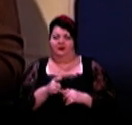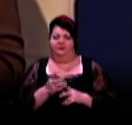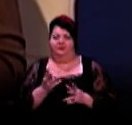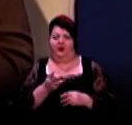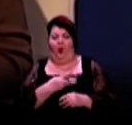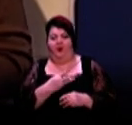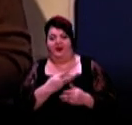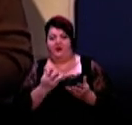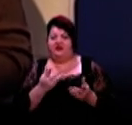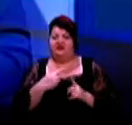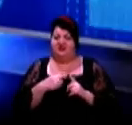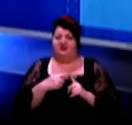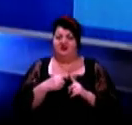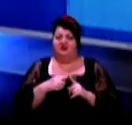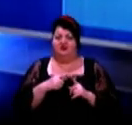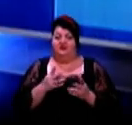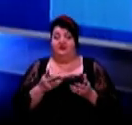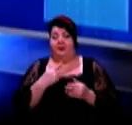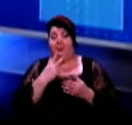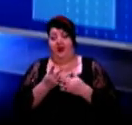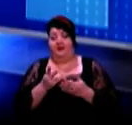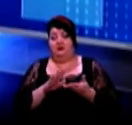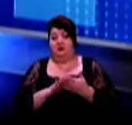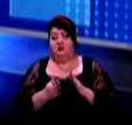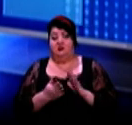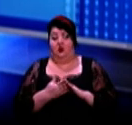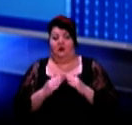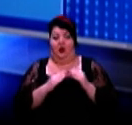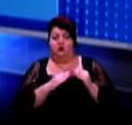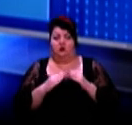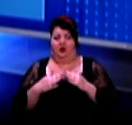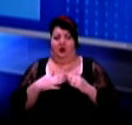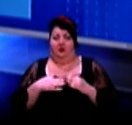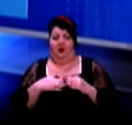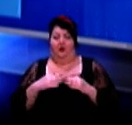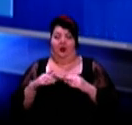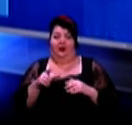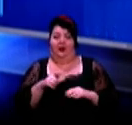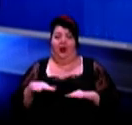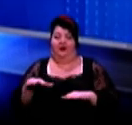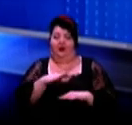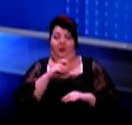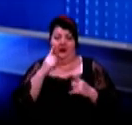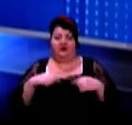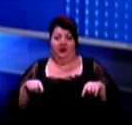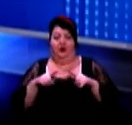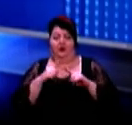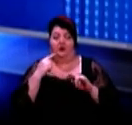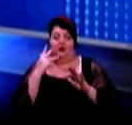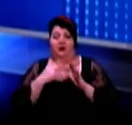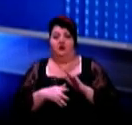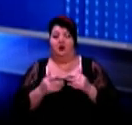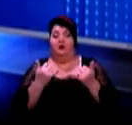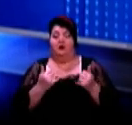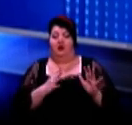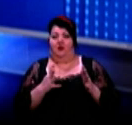не дивно в цій ситуації, так? Дивлячись на ситуацію сусідніх з нами європейських країн, то ми розуміємо, що ми в даному